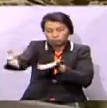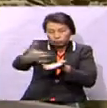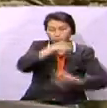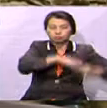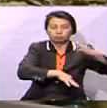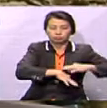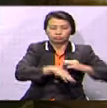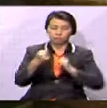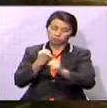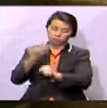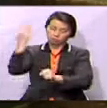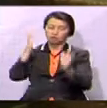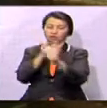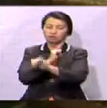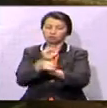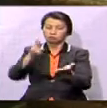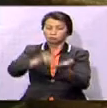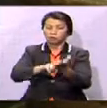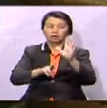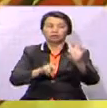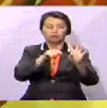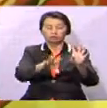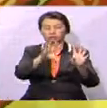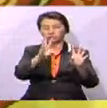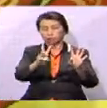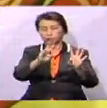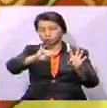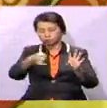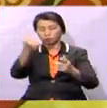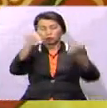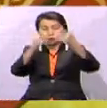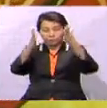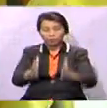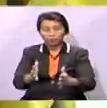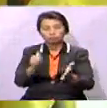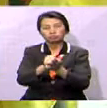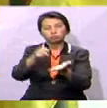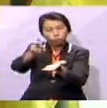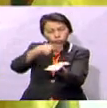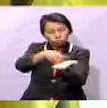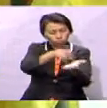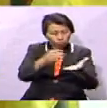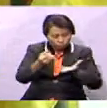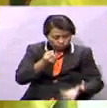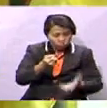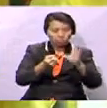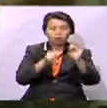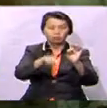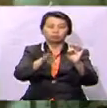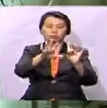negeri. Tahun lepas, Sarawak merekodkan 4.86 juta pelawat dengan jumlah perbelanjaan sebanyak